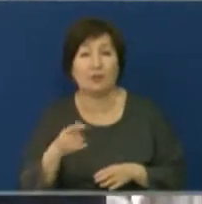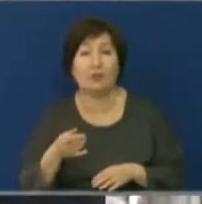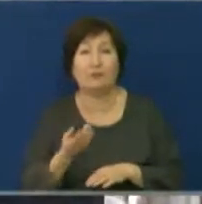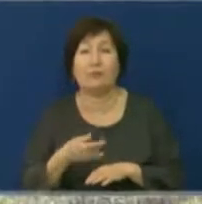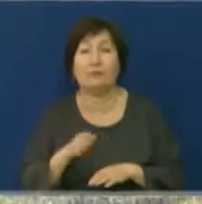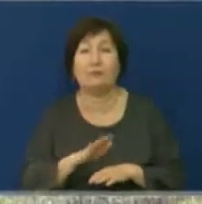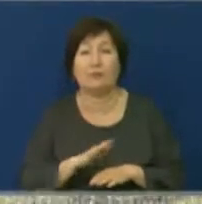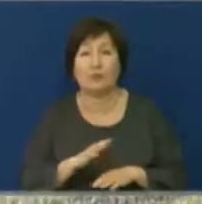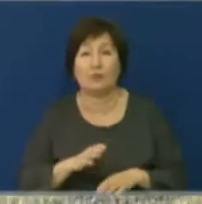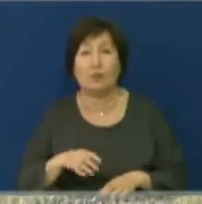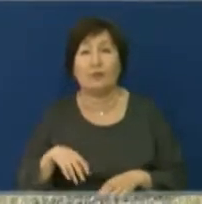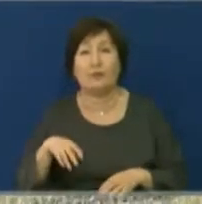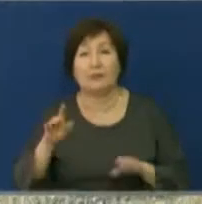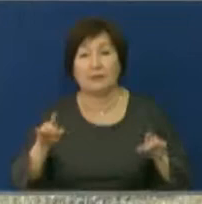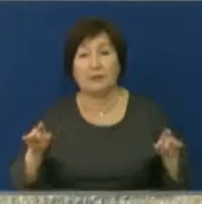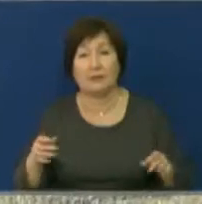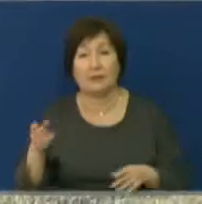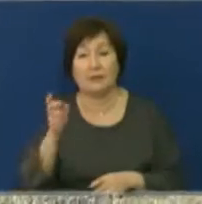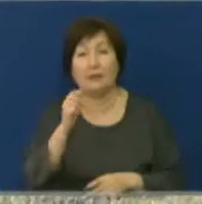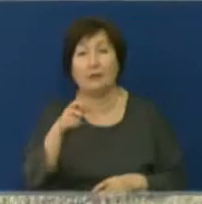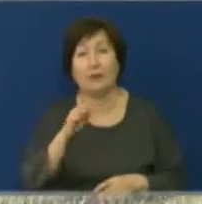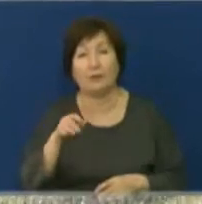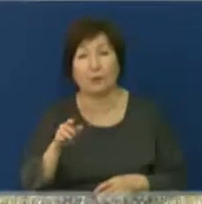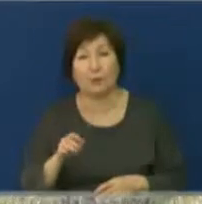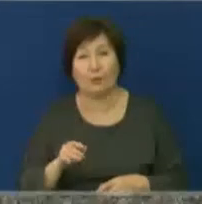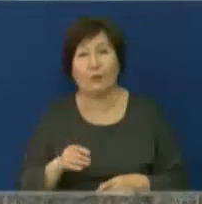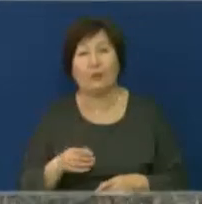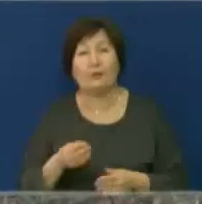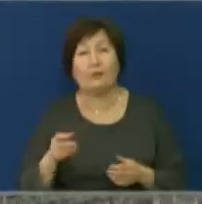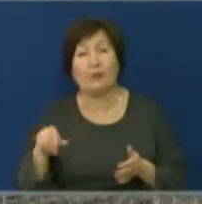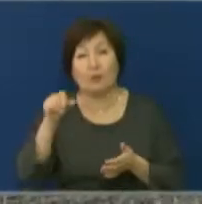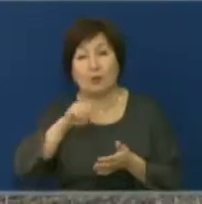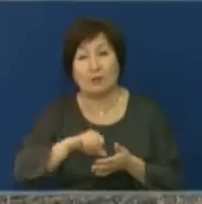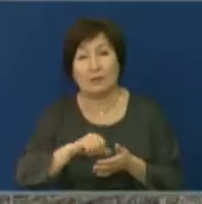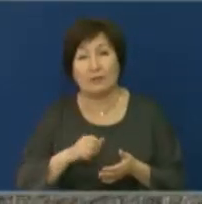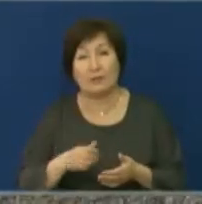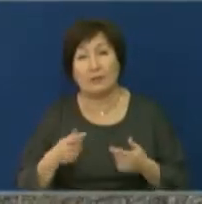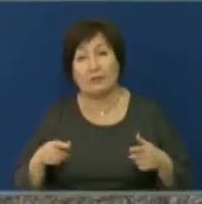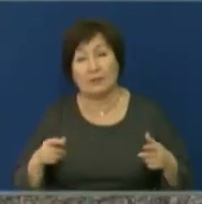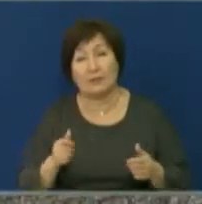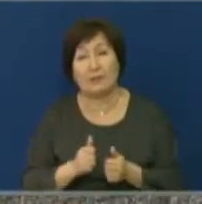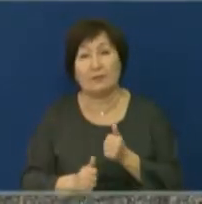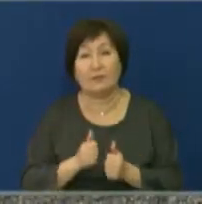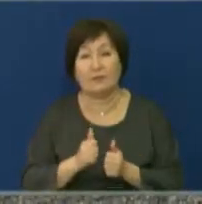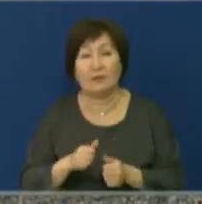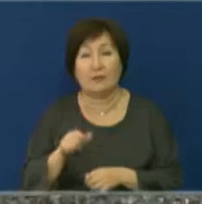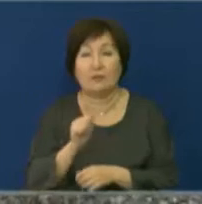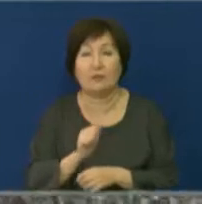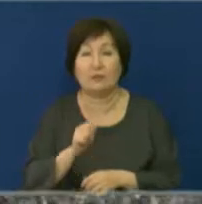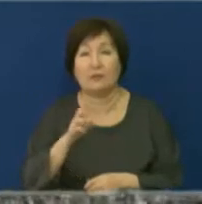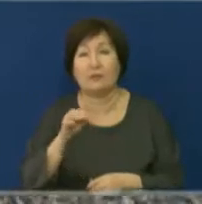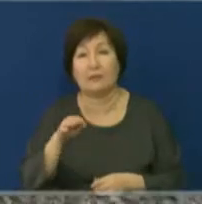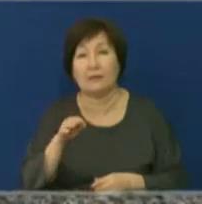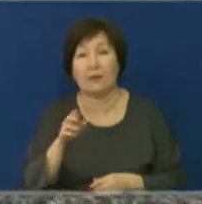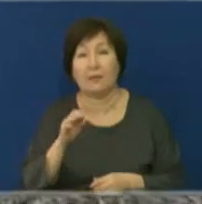учатся азам и навыкам конного спорта. В их числе те, кто выступал на различных соревнованиях и побеждал. Асет Капанов пришел в